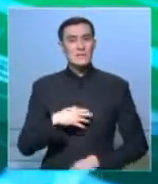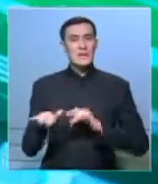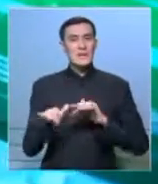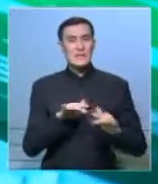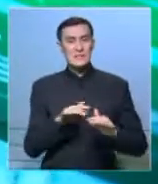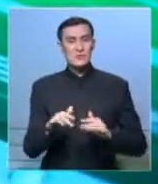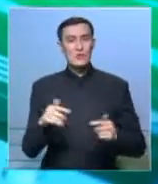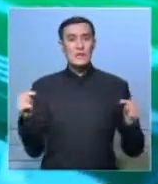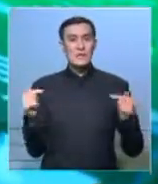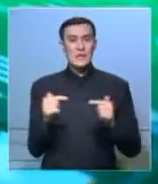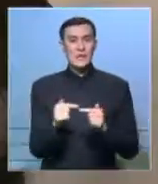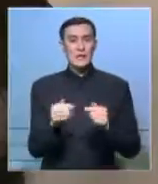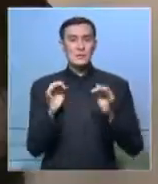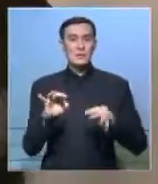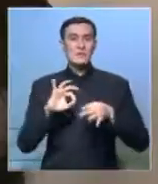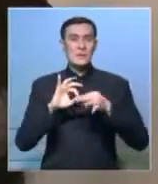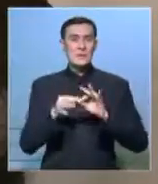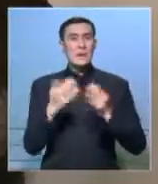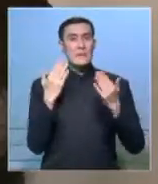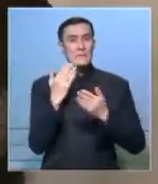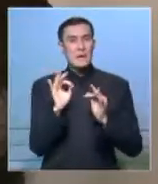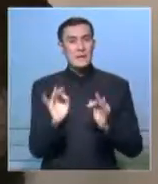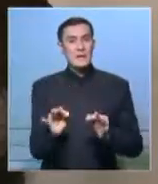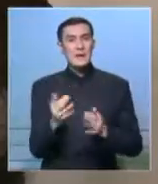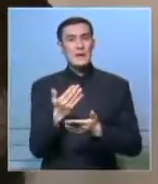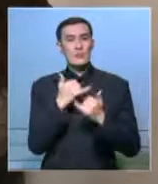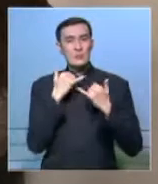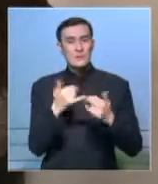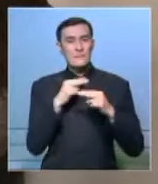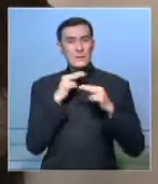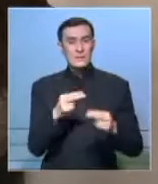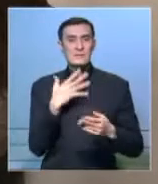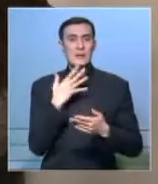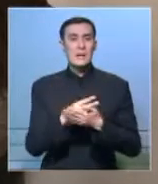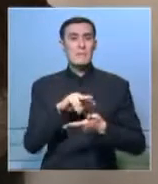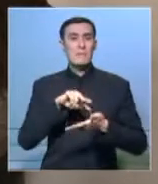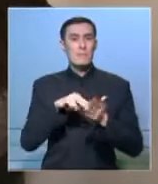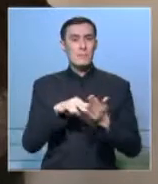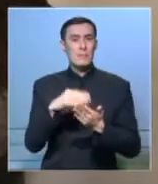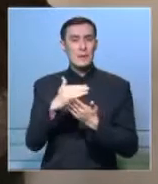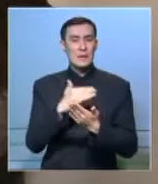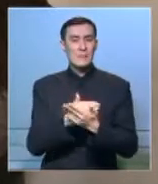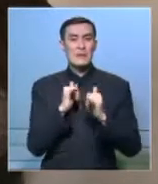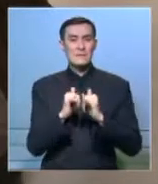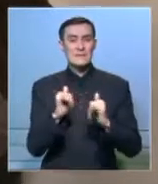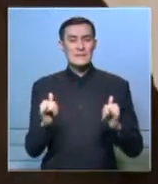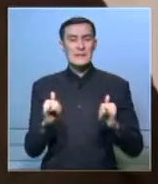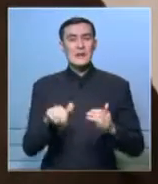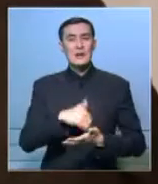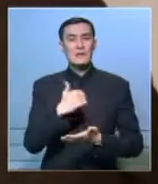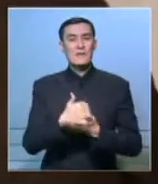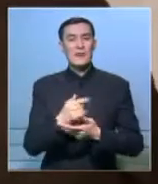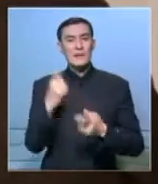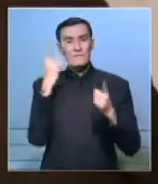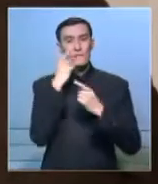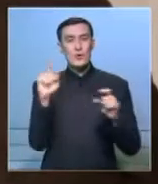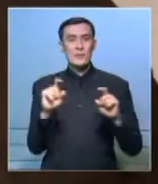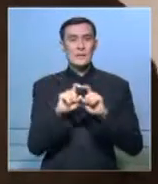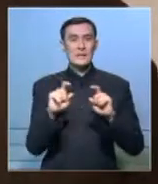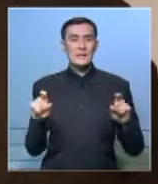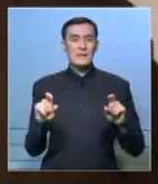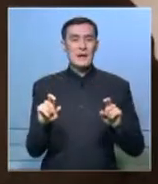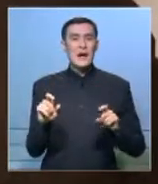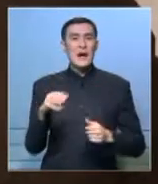действию. Конкретика, конструктивность, правильные акценты. Вот что выделил в программе модернизации нашей страны глава информагентства «Спутник